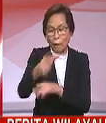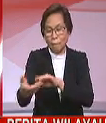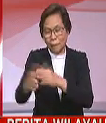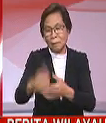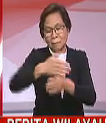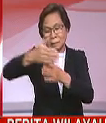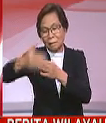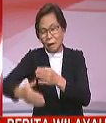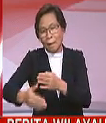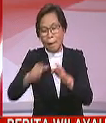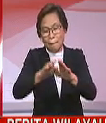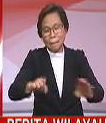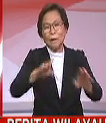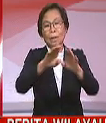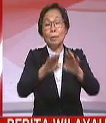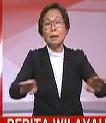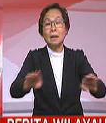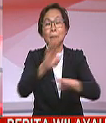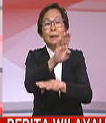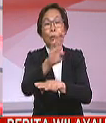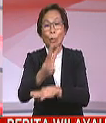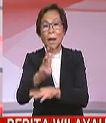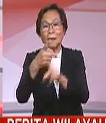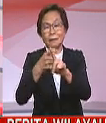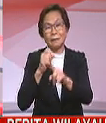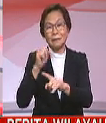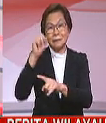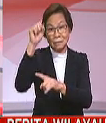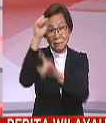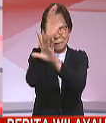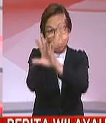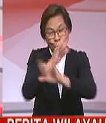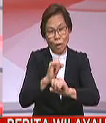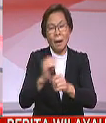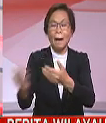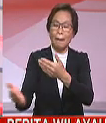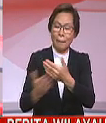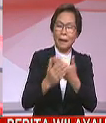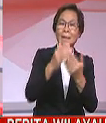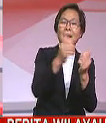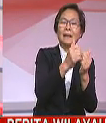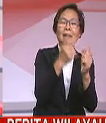Baik, sekian dahulu perkembangan berita wilayah dari Sarawak. Kita kembali bersama Syah di Angkasa Puri. Silakan Syah. Baik, terima kasih.